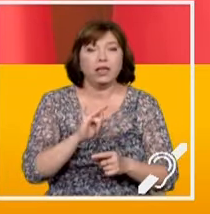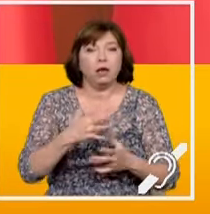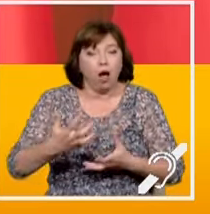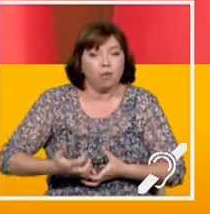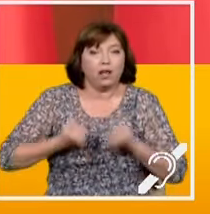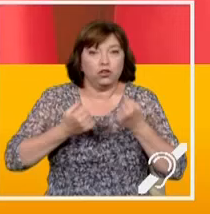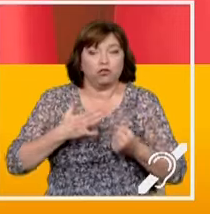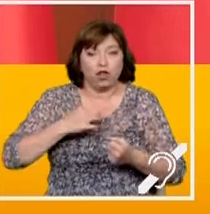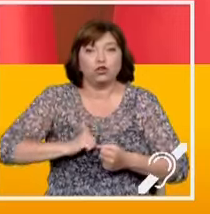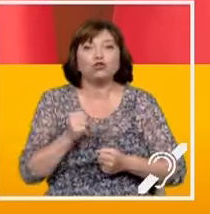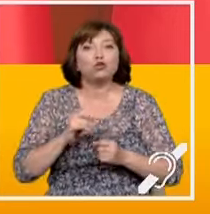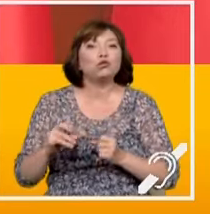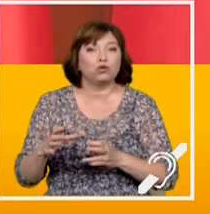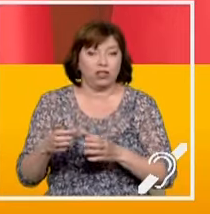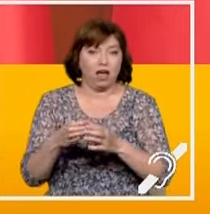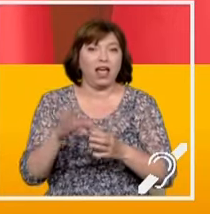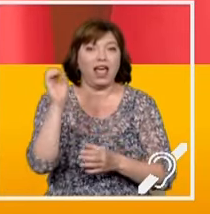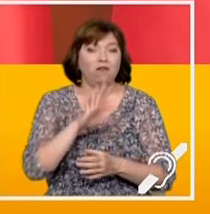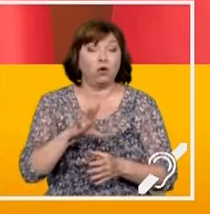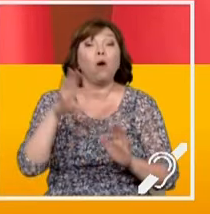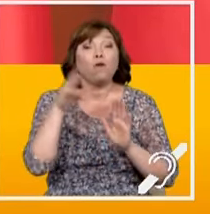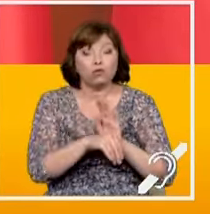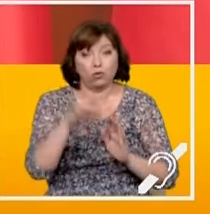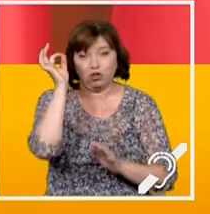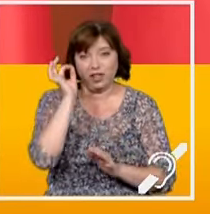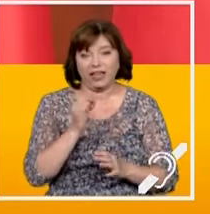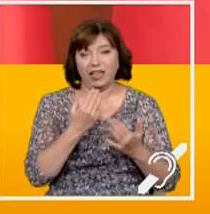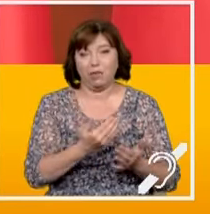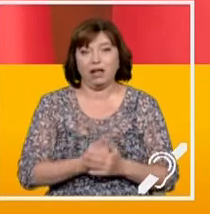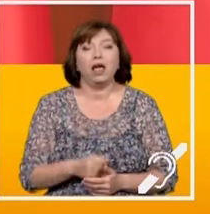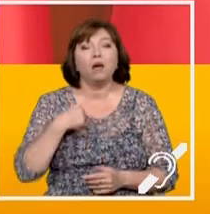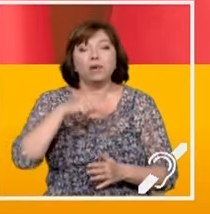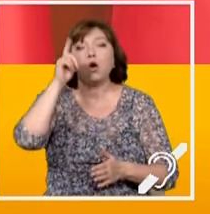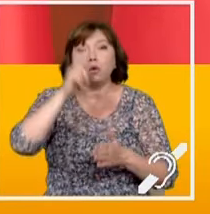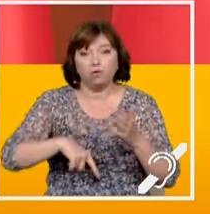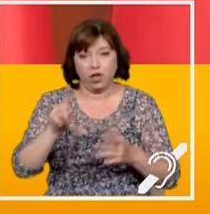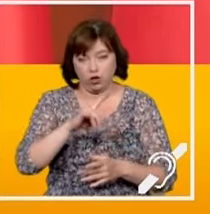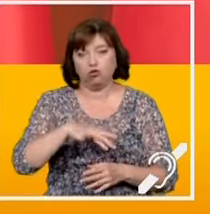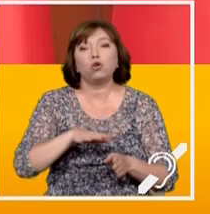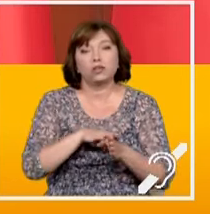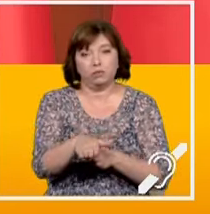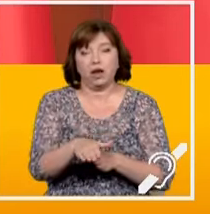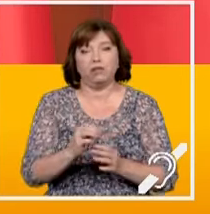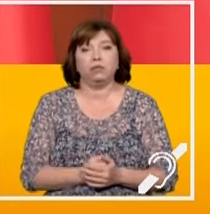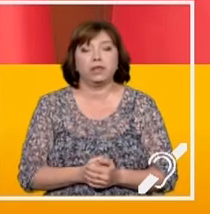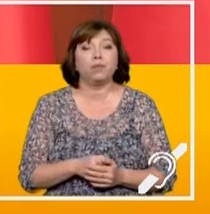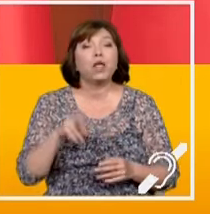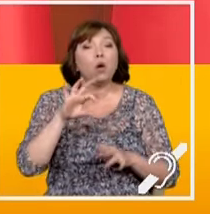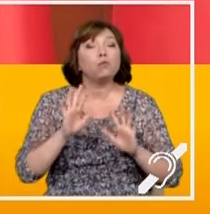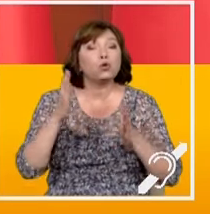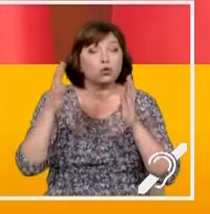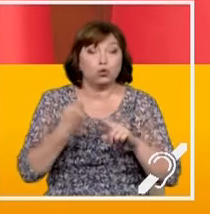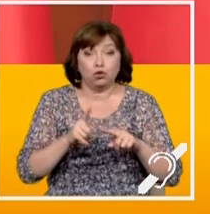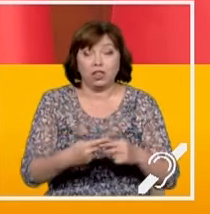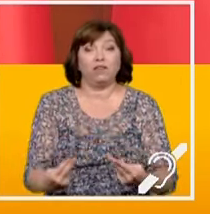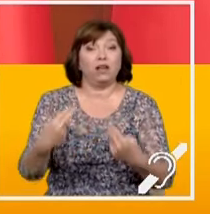sprijiniți de partenerii noștri europeni, inclusiv Germania, avem încrederea că vom reuși. Cu ocazia acestei